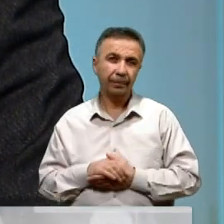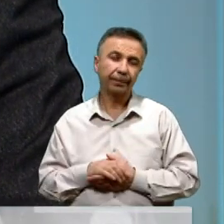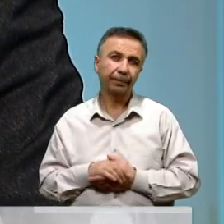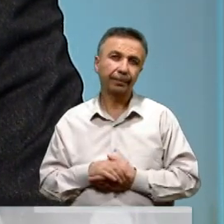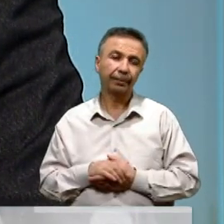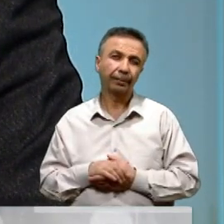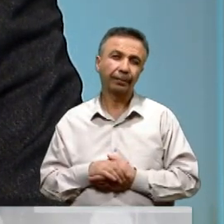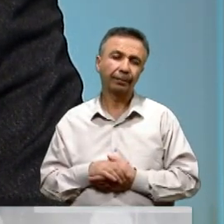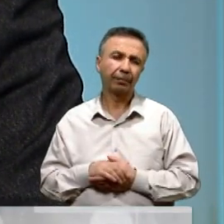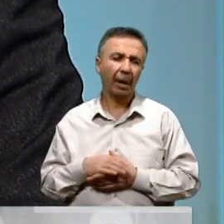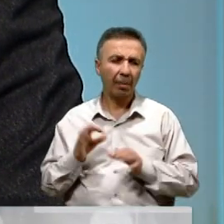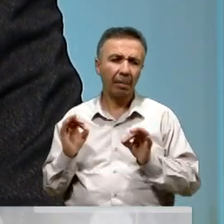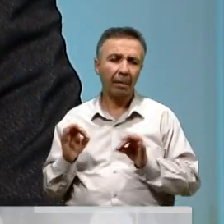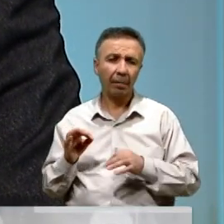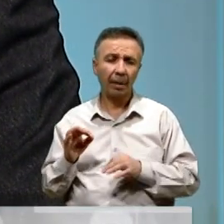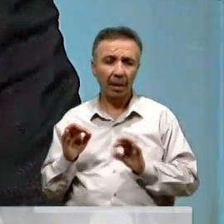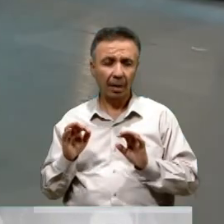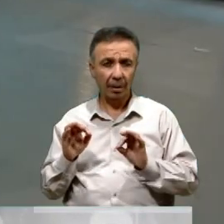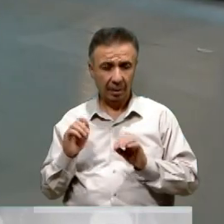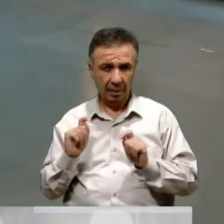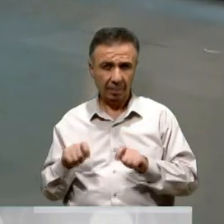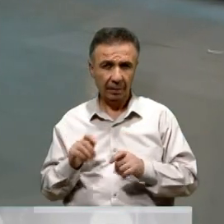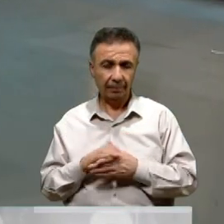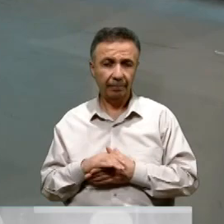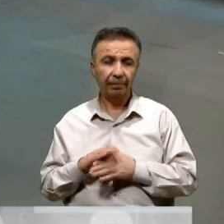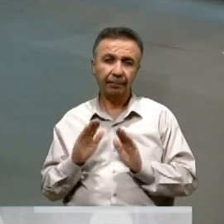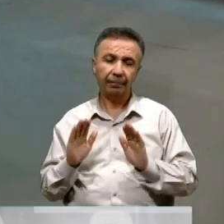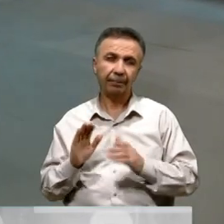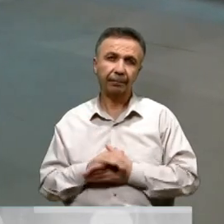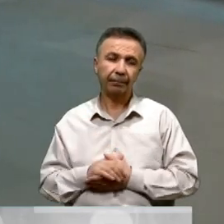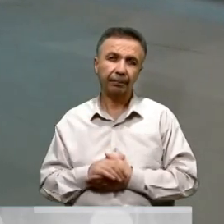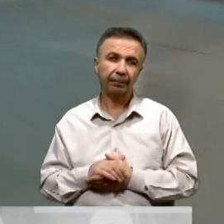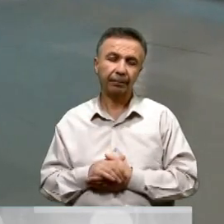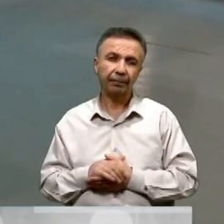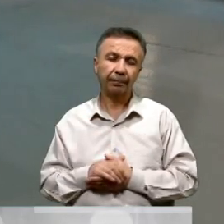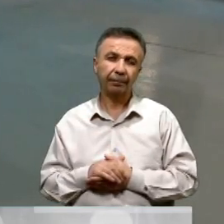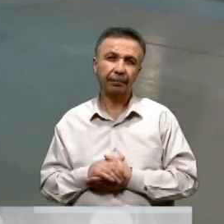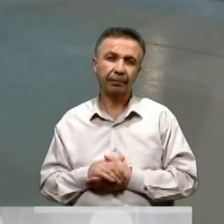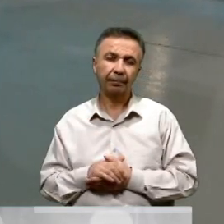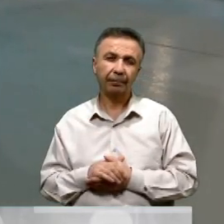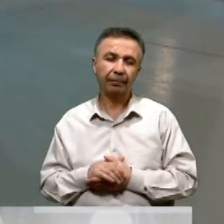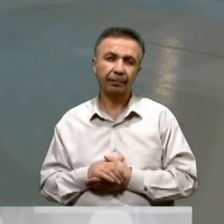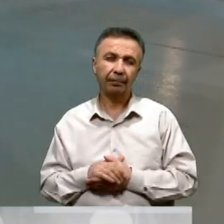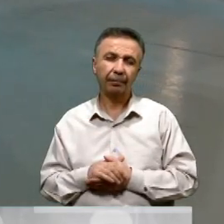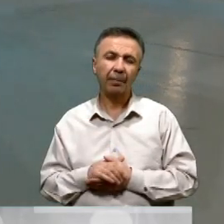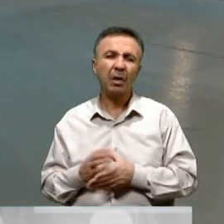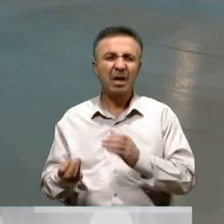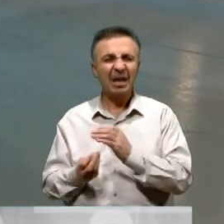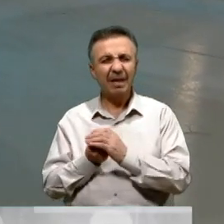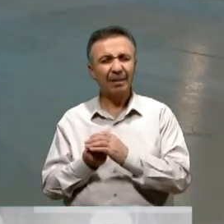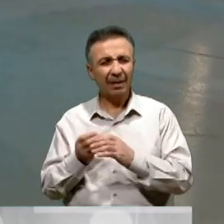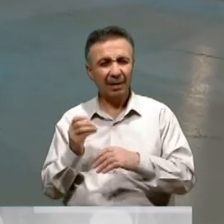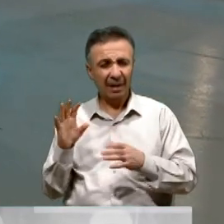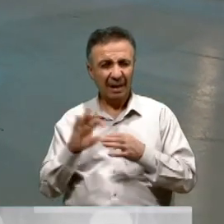üzere her zaman bu yapılır. Fakat bu imsakla ilgili kardeşlerim